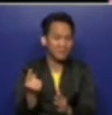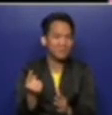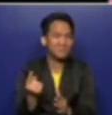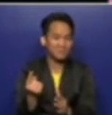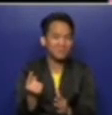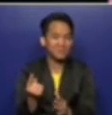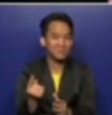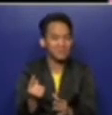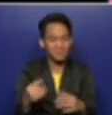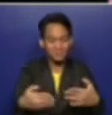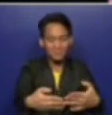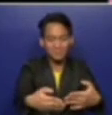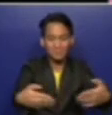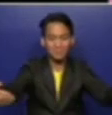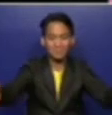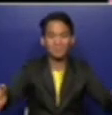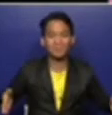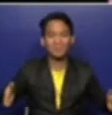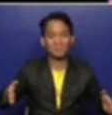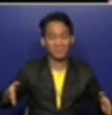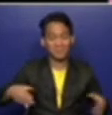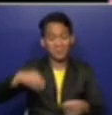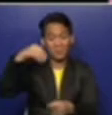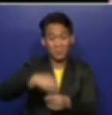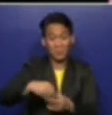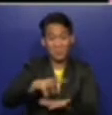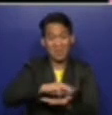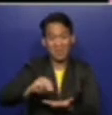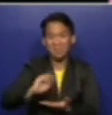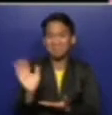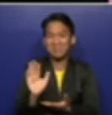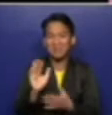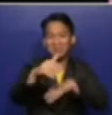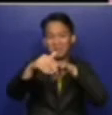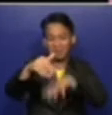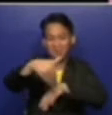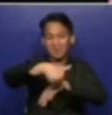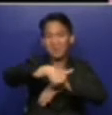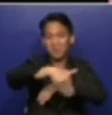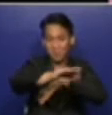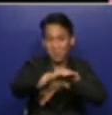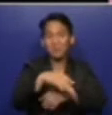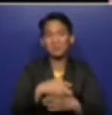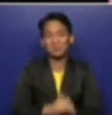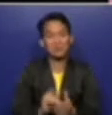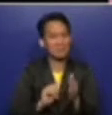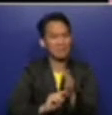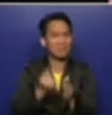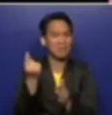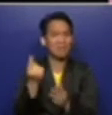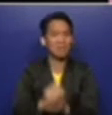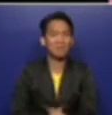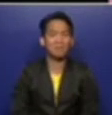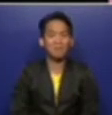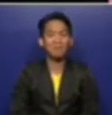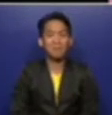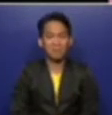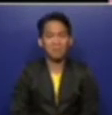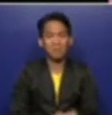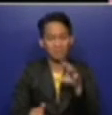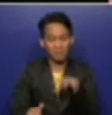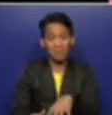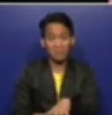ยาลัยเป็นครั้งแรกท่านประธานครับการขยายแผ่วงกว้างอย่าง